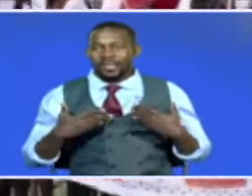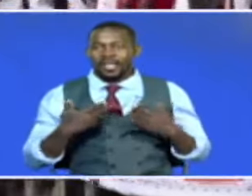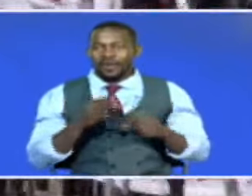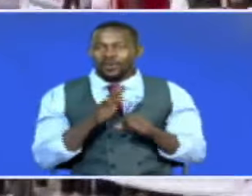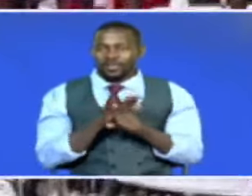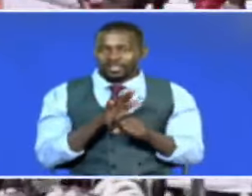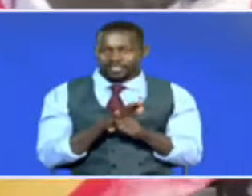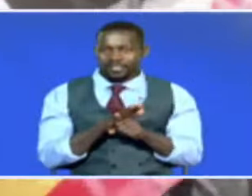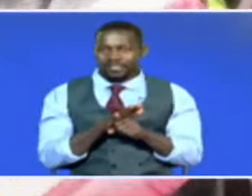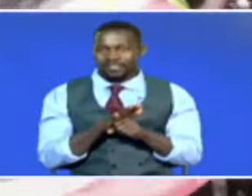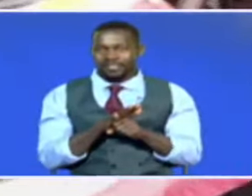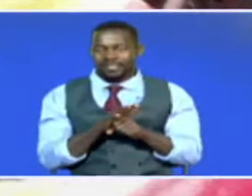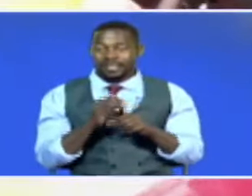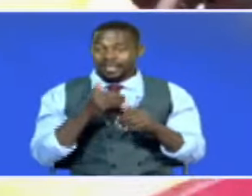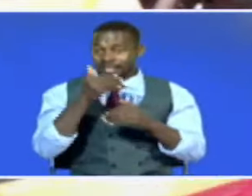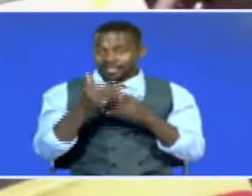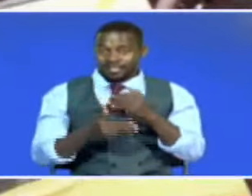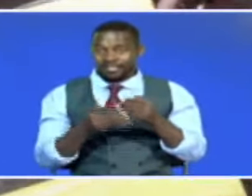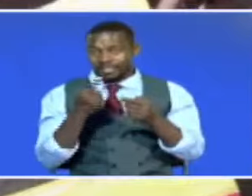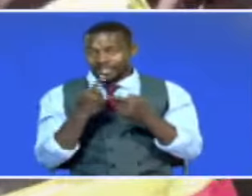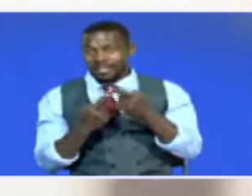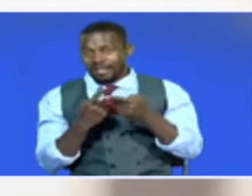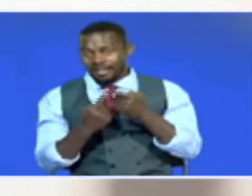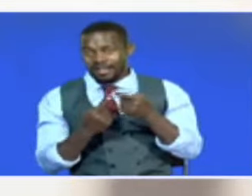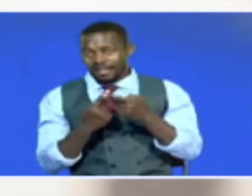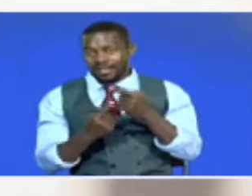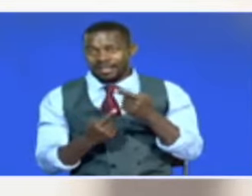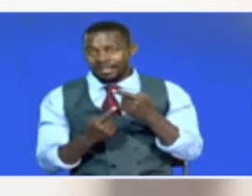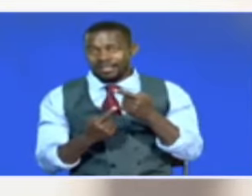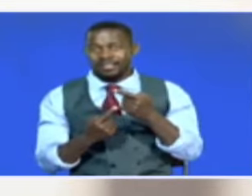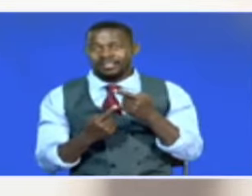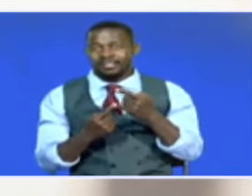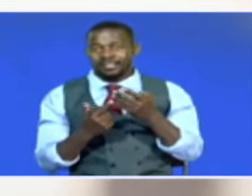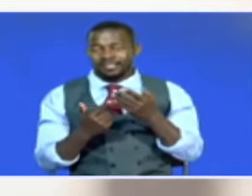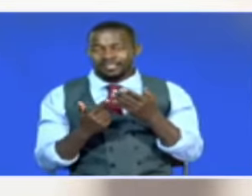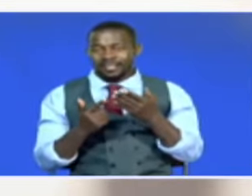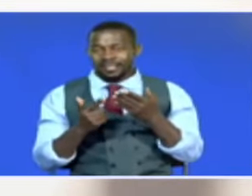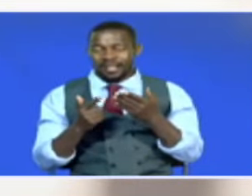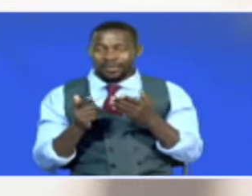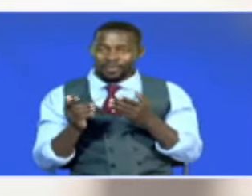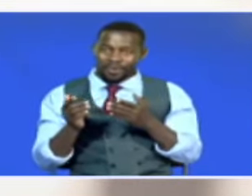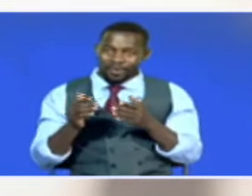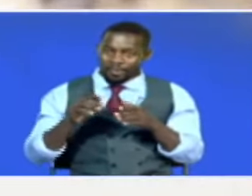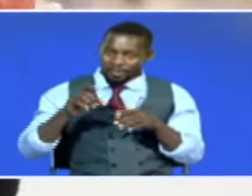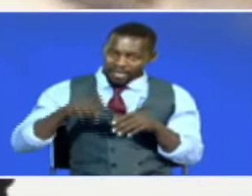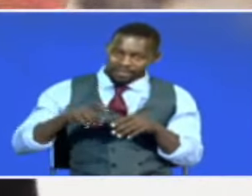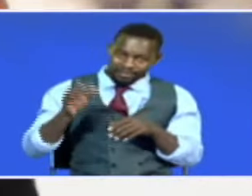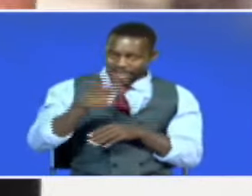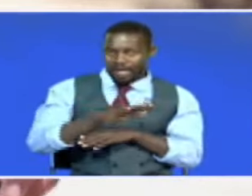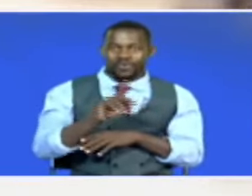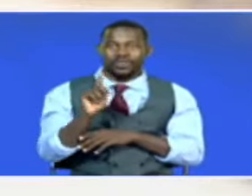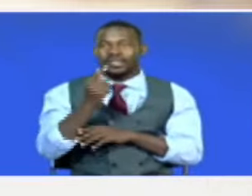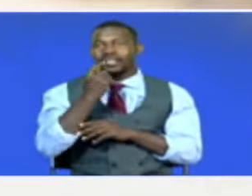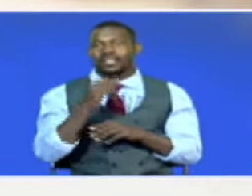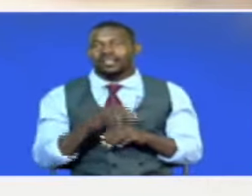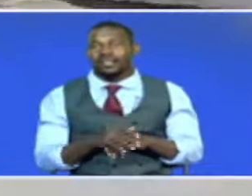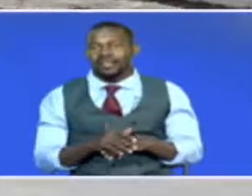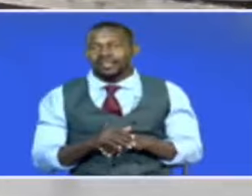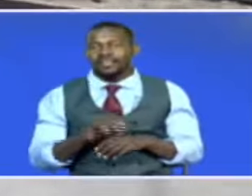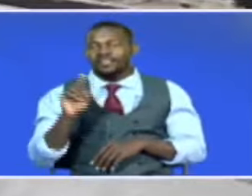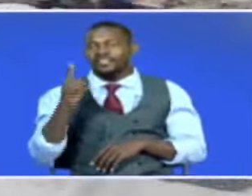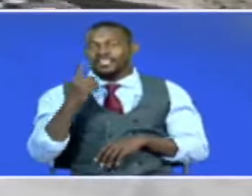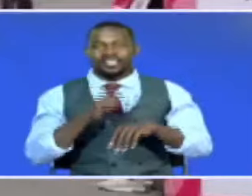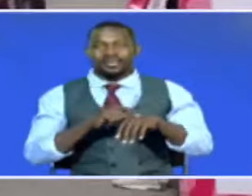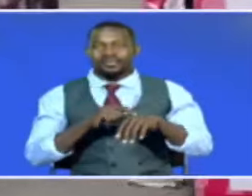mamba. Yeah, next year I'm come back to Kenya. I'm number one. First time siko na niko